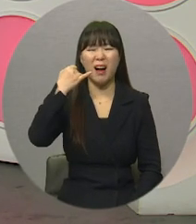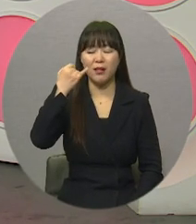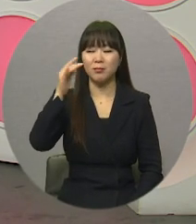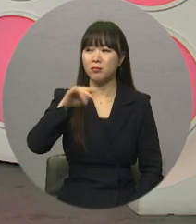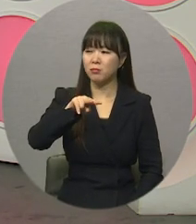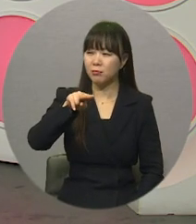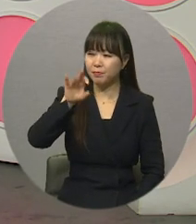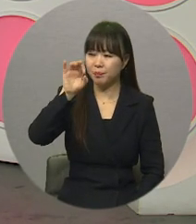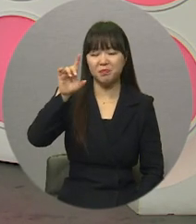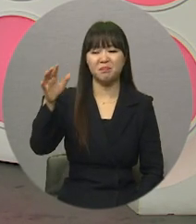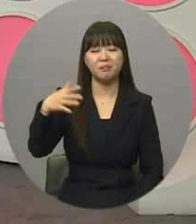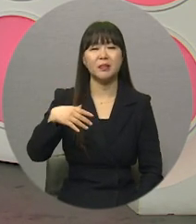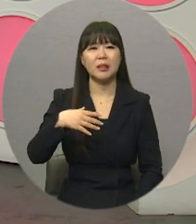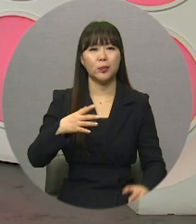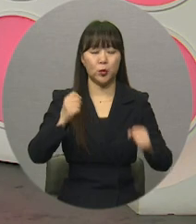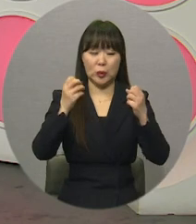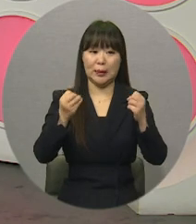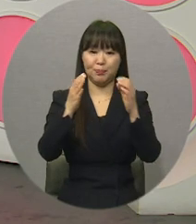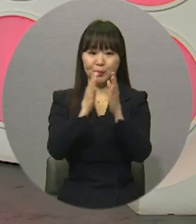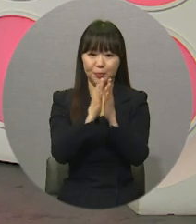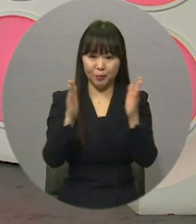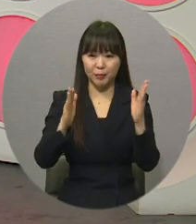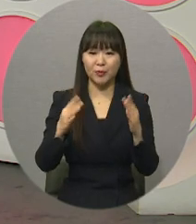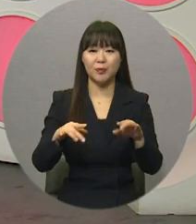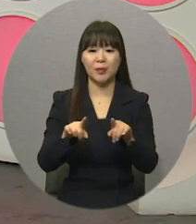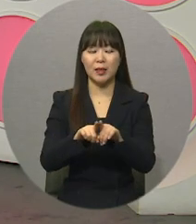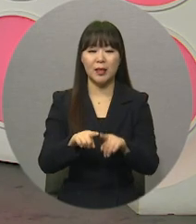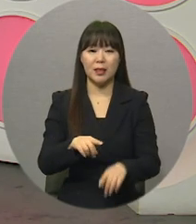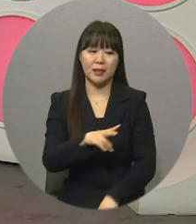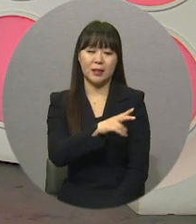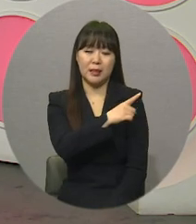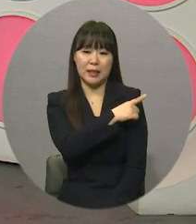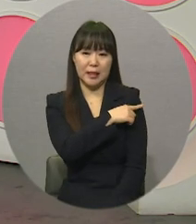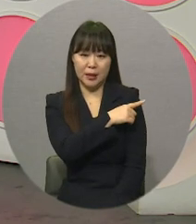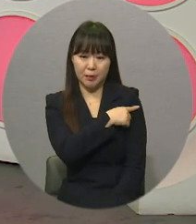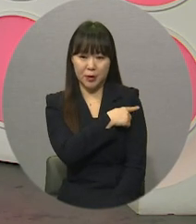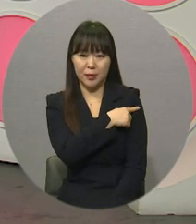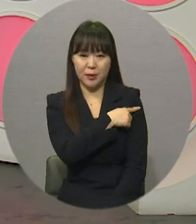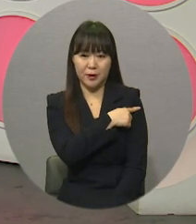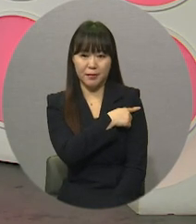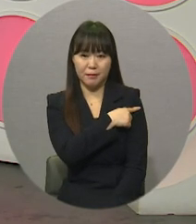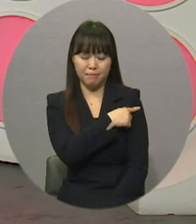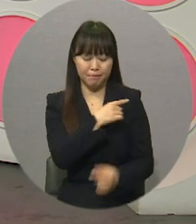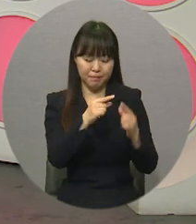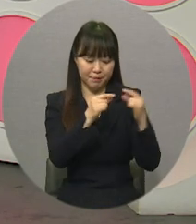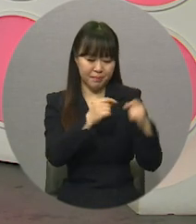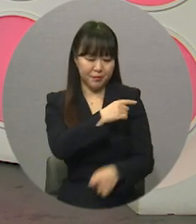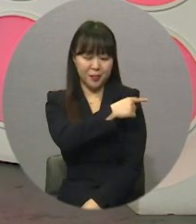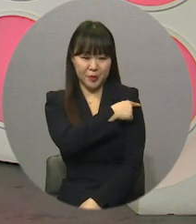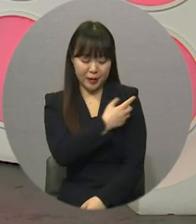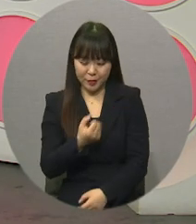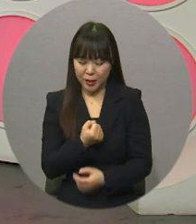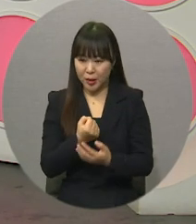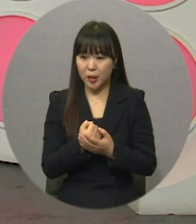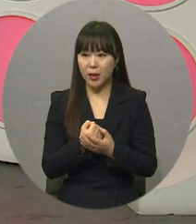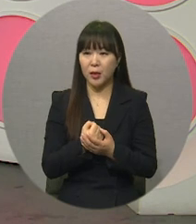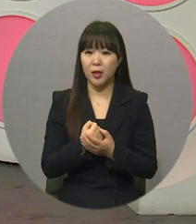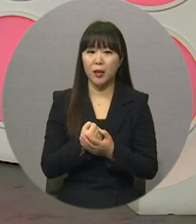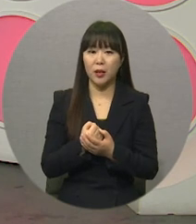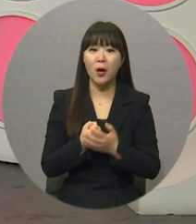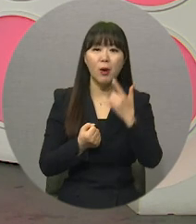않았고, 수료식이 시작되자 모두 이등병 약장을 손에 쥔채